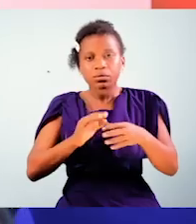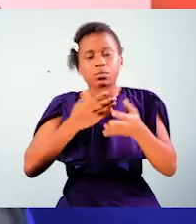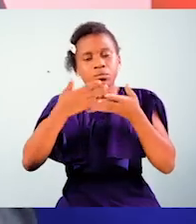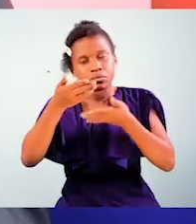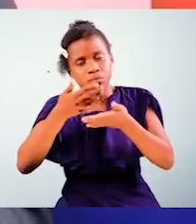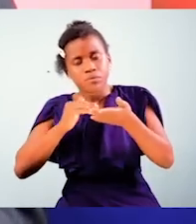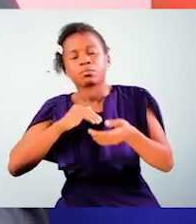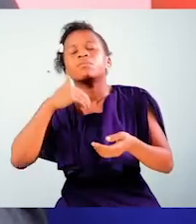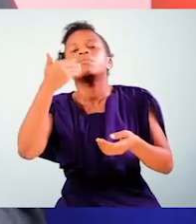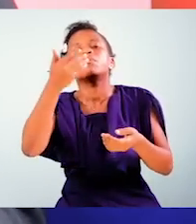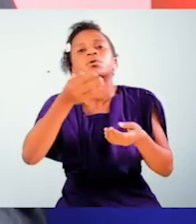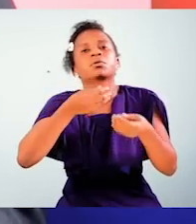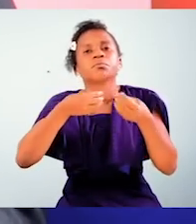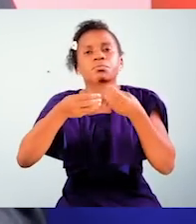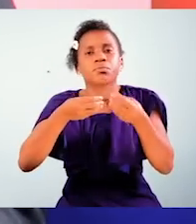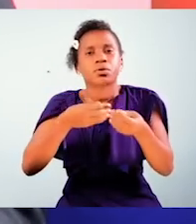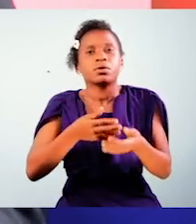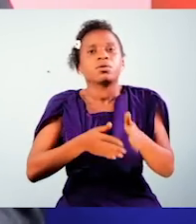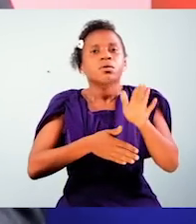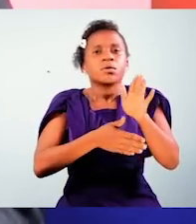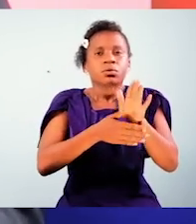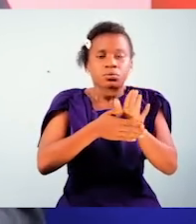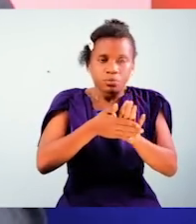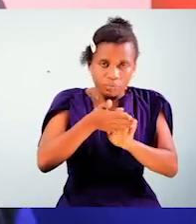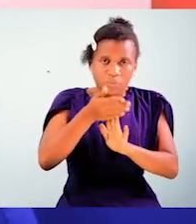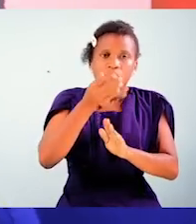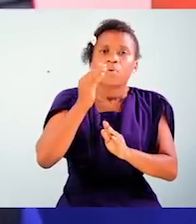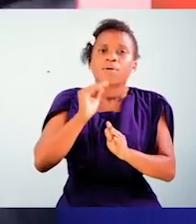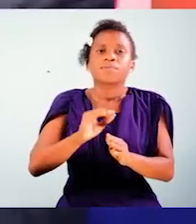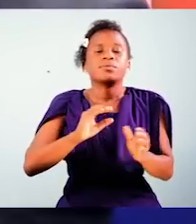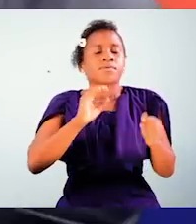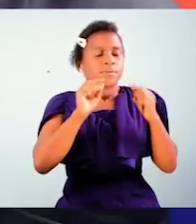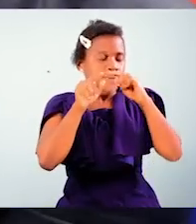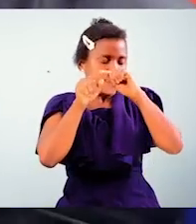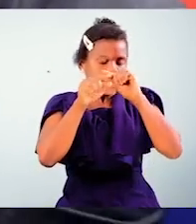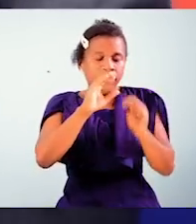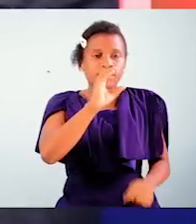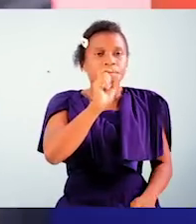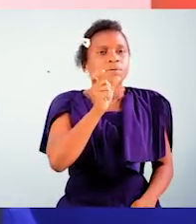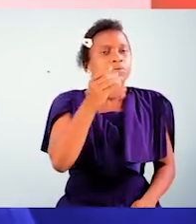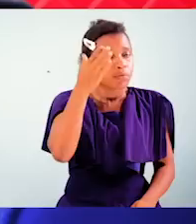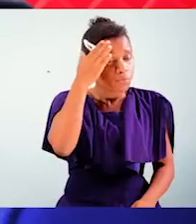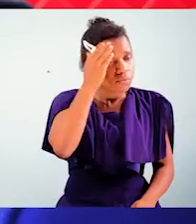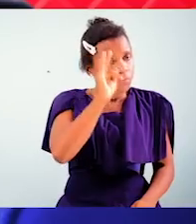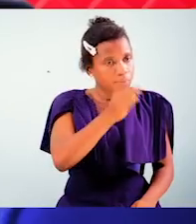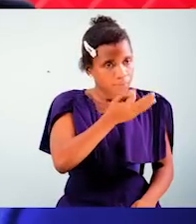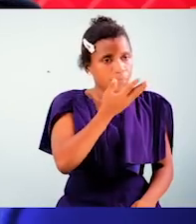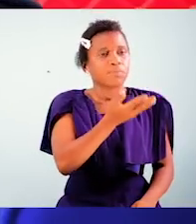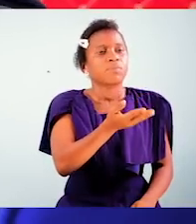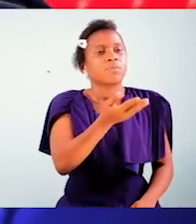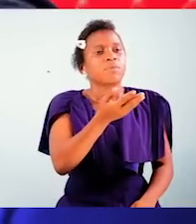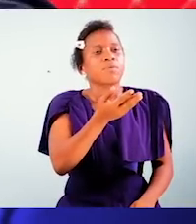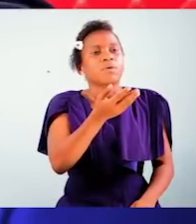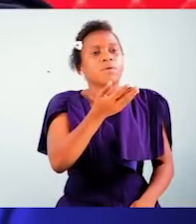yote tutajadili baadaye kidogo, lakini wacha sasa tuanze moja kwa moja kisheria. CAG anatambulika vipi? Ni mtu